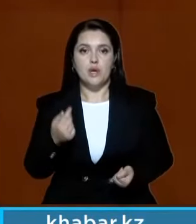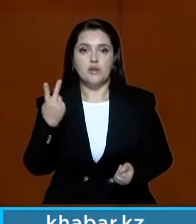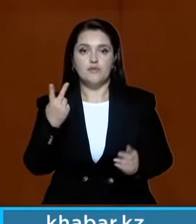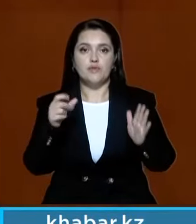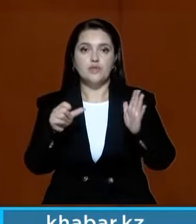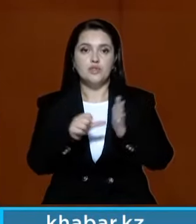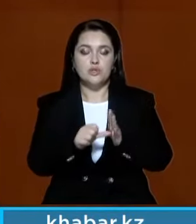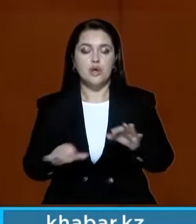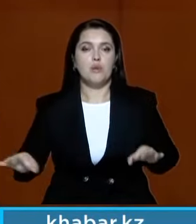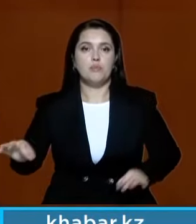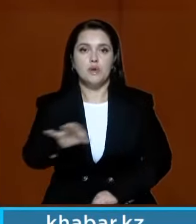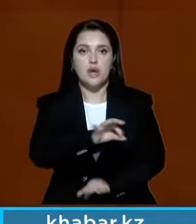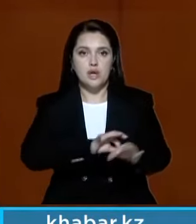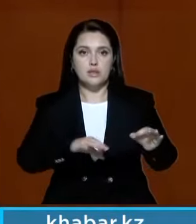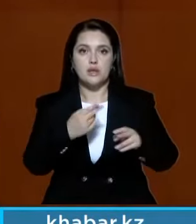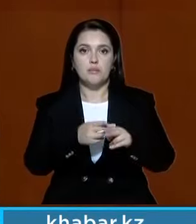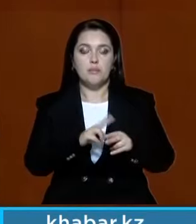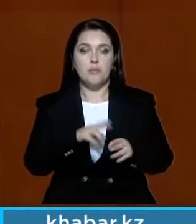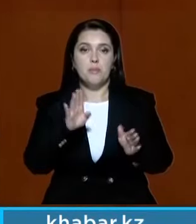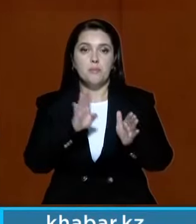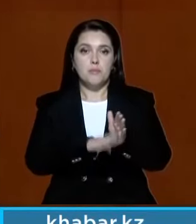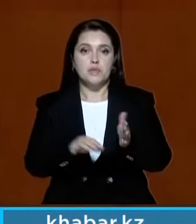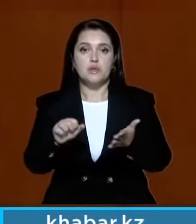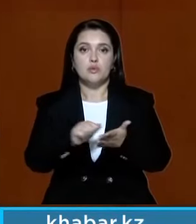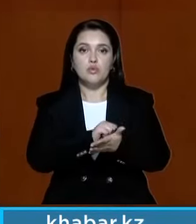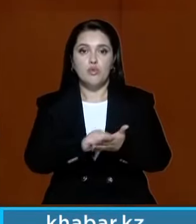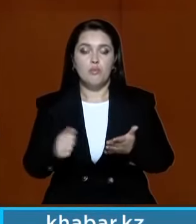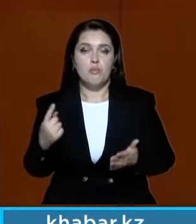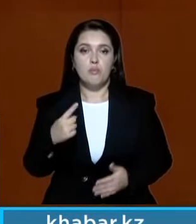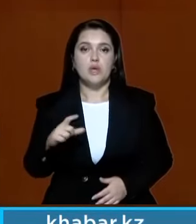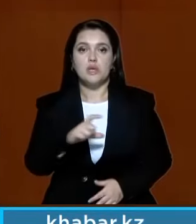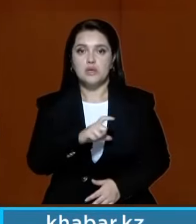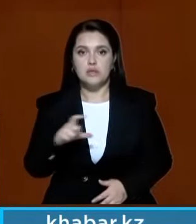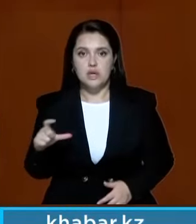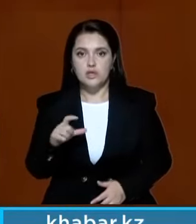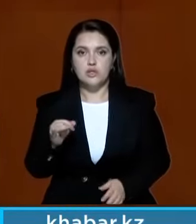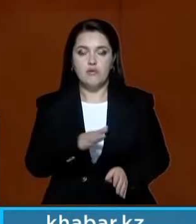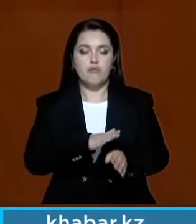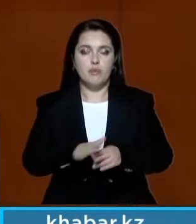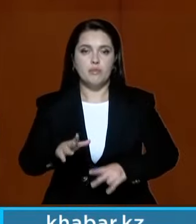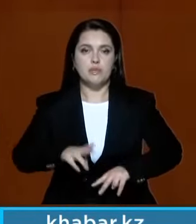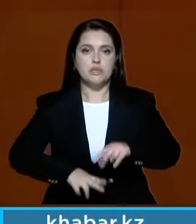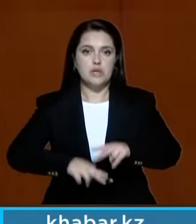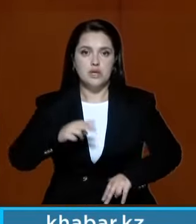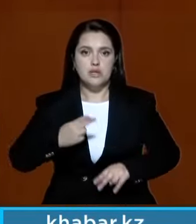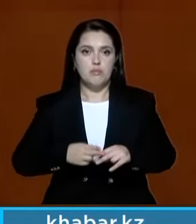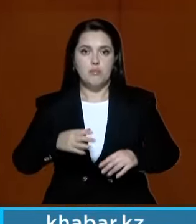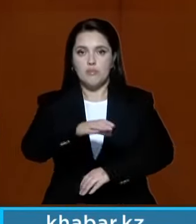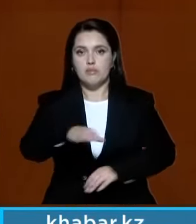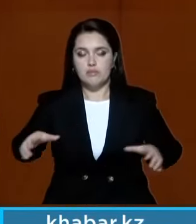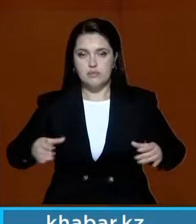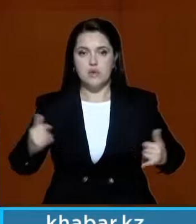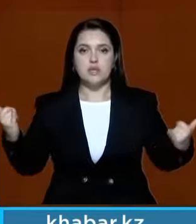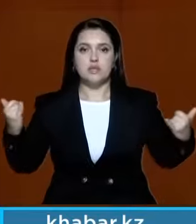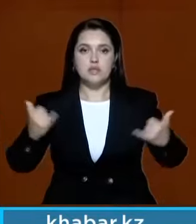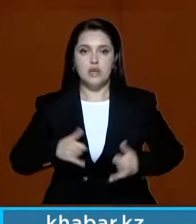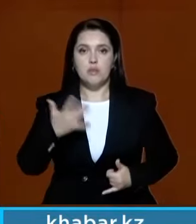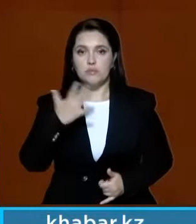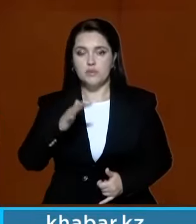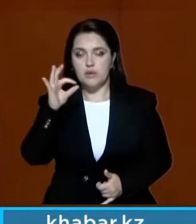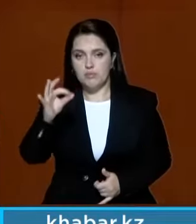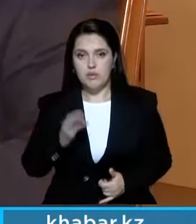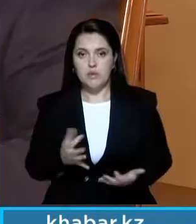26 проектам. Фактически без ПСД возведены первые этажи и выполнено строительство фундамента на половине объектов, принятых